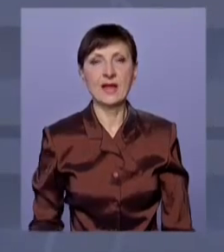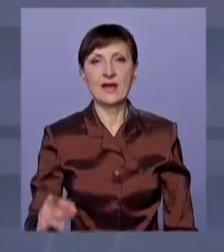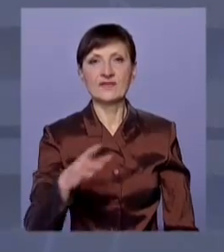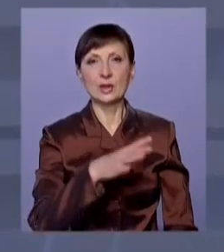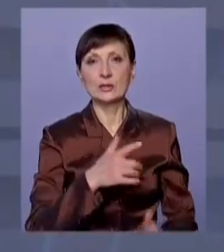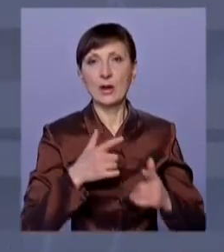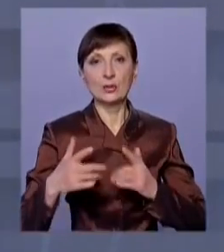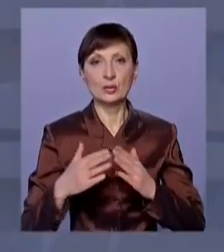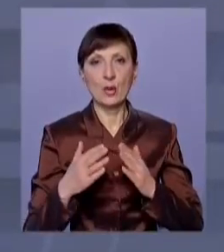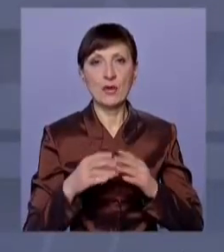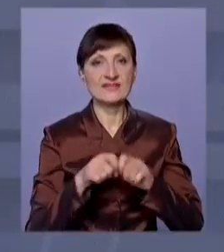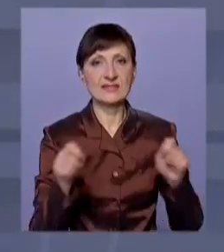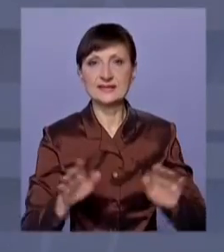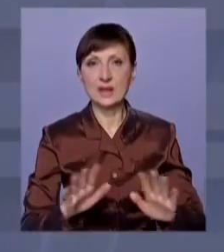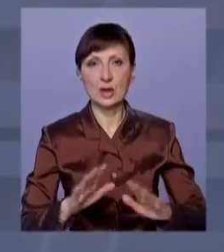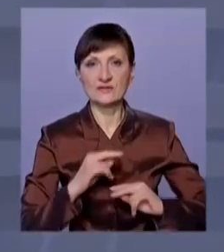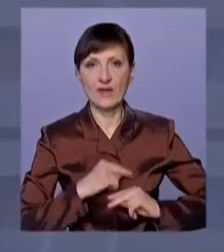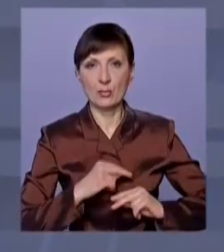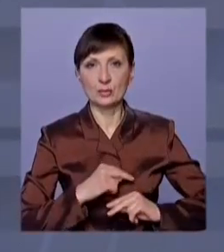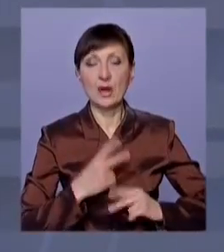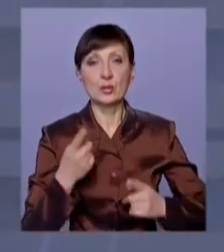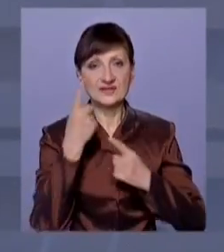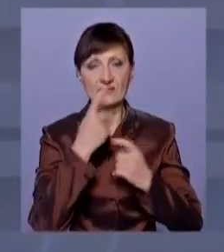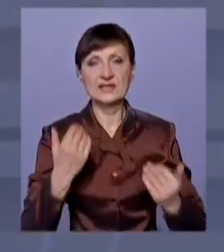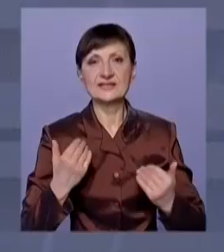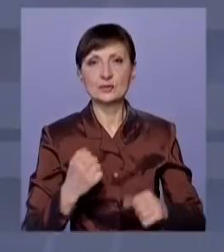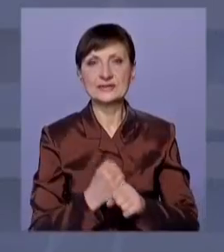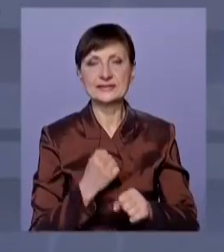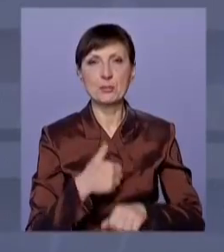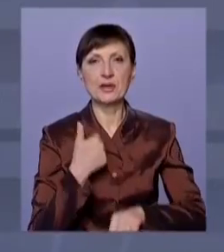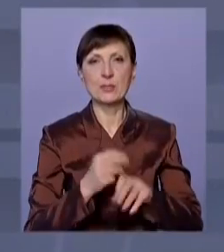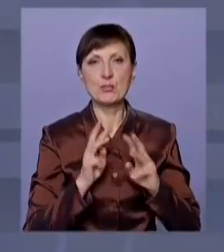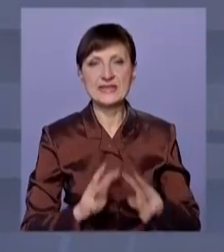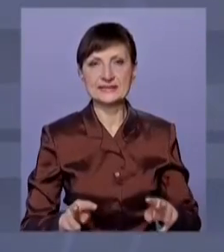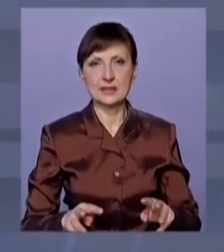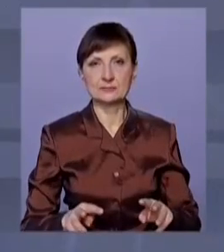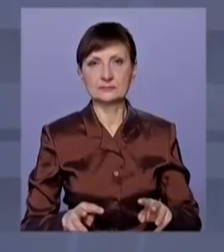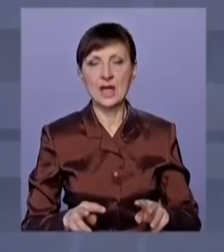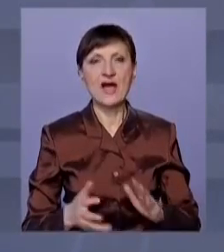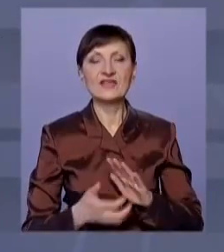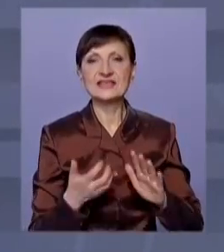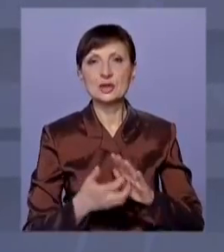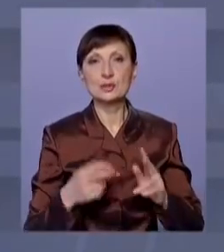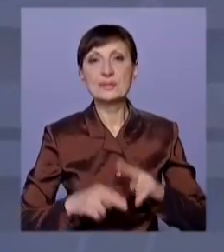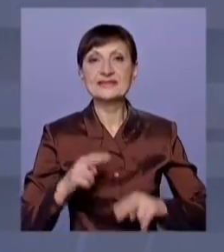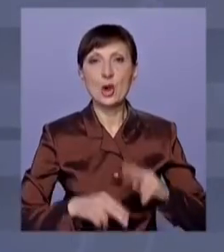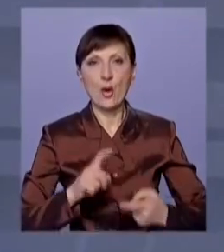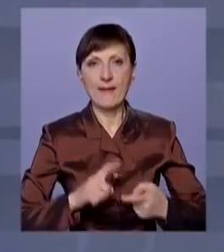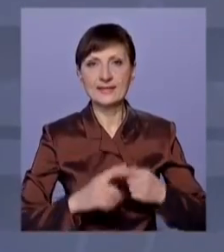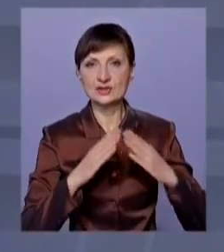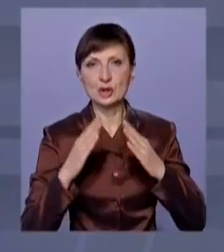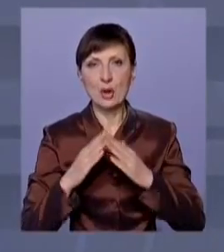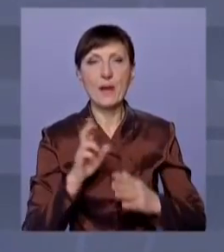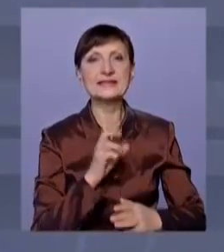регионах готовые дома не сдаются в эксплуатацию. Такое заявление сегодня сделал премьер-министр. В недочетах при строительстве жилья